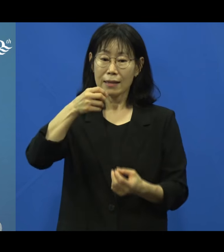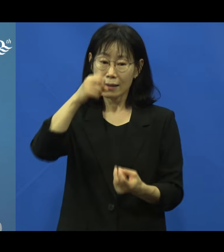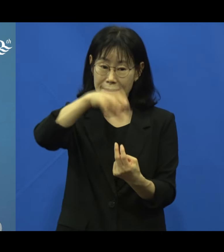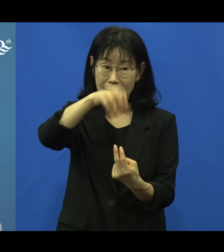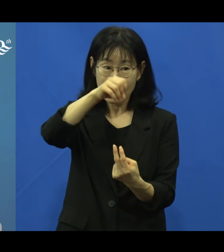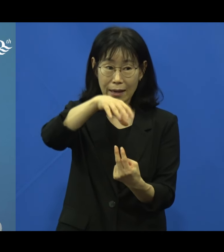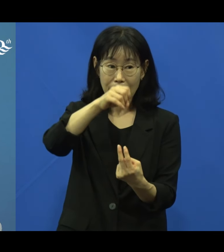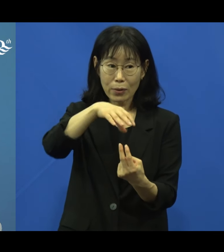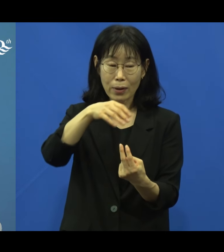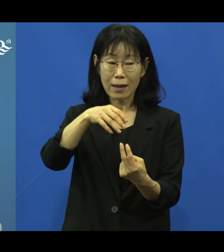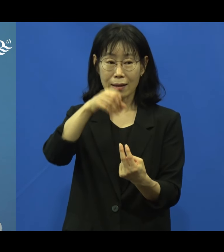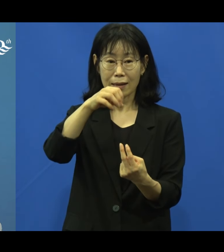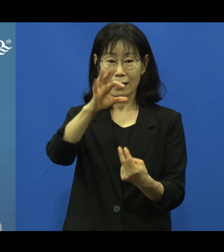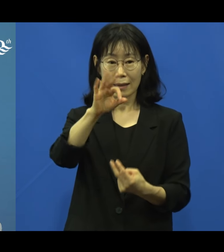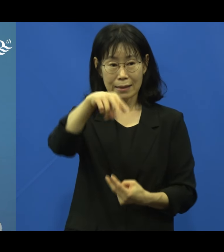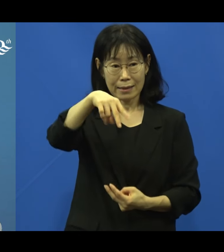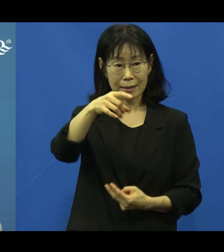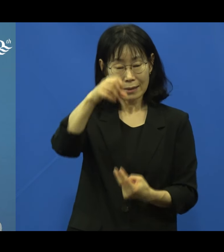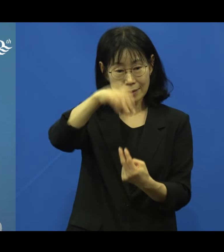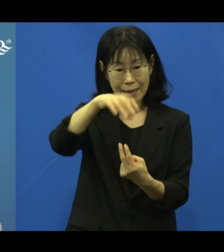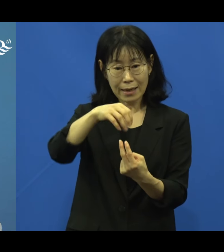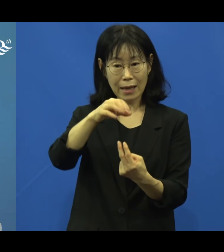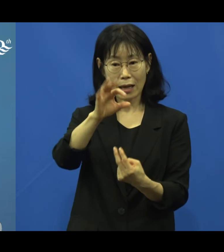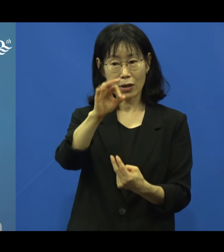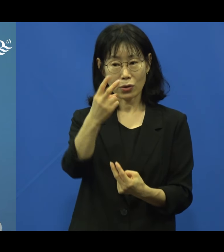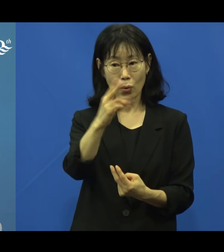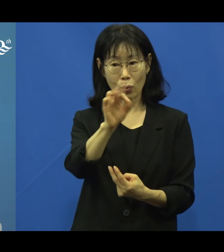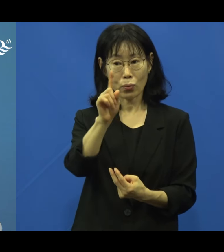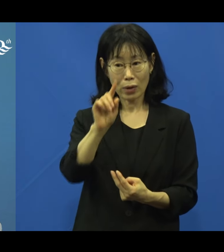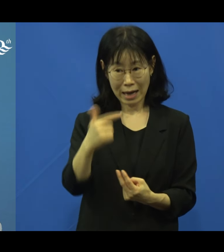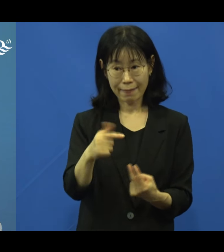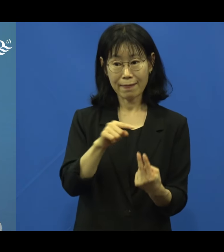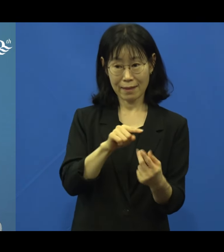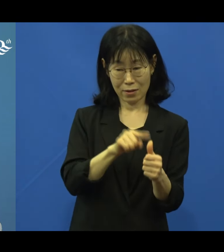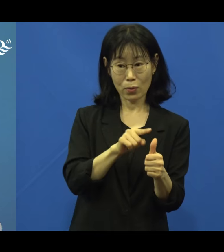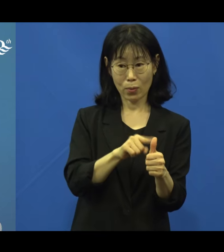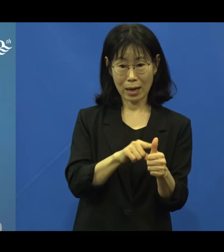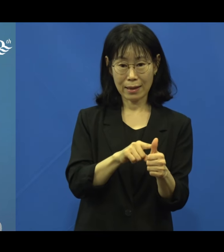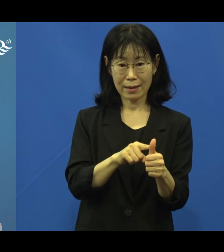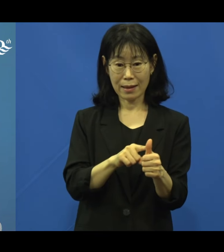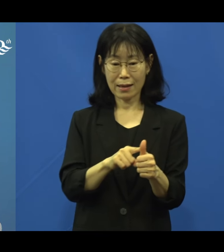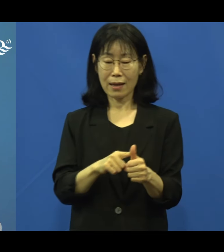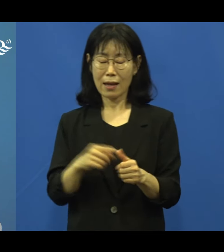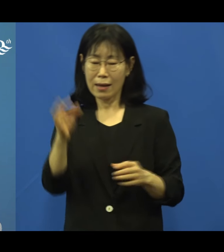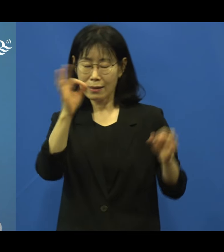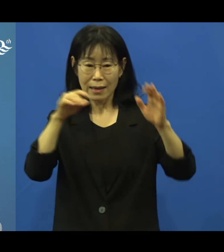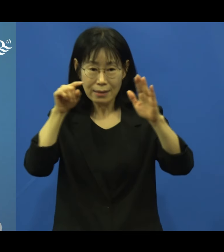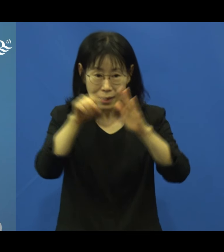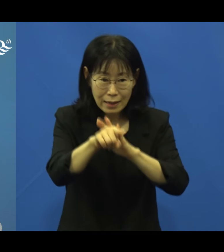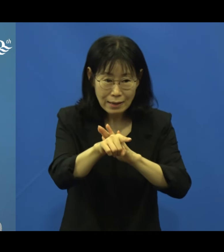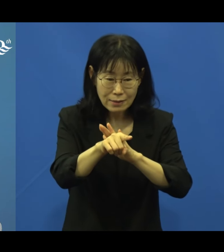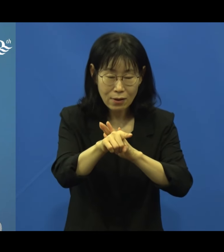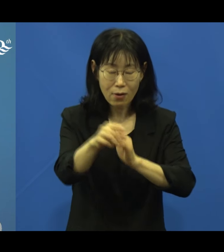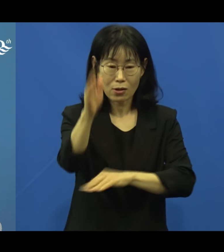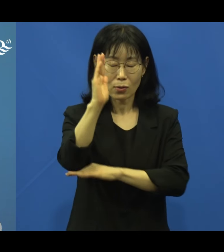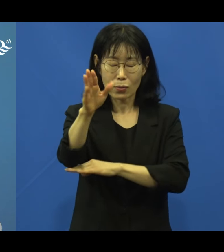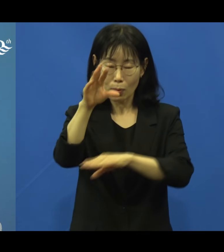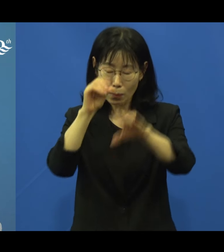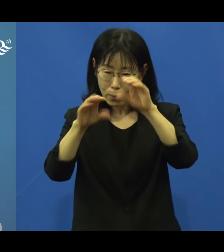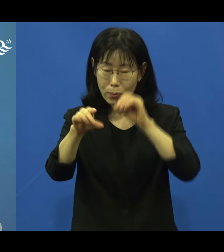여러분? 말씀이에요. 메시지. 그 선지자를 찾으러 가는 이유는 선지자가 그 답을 해준